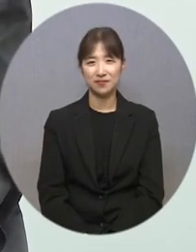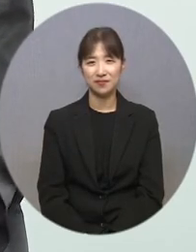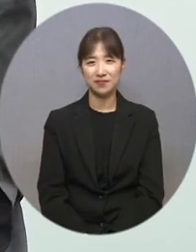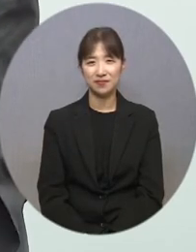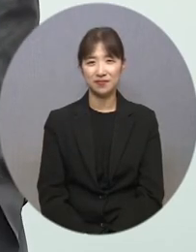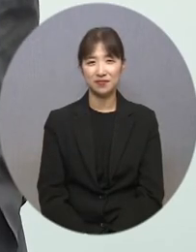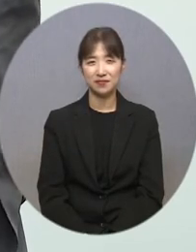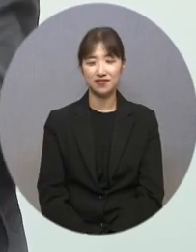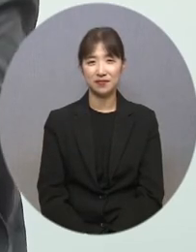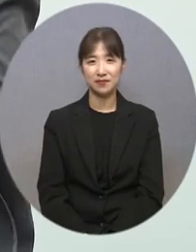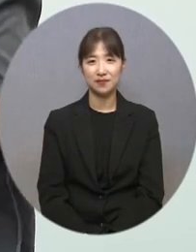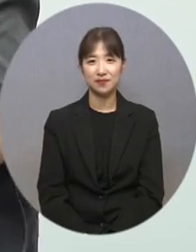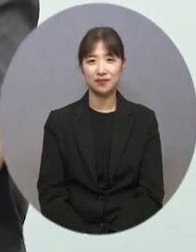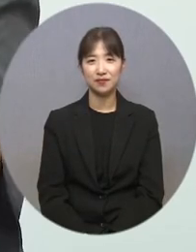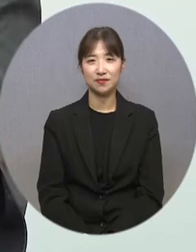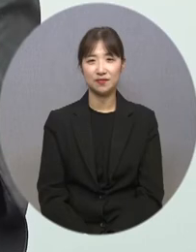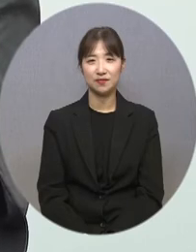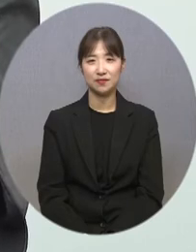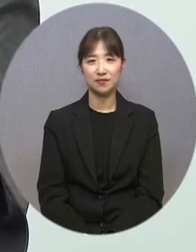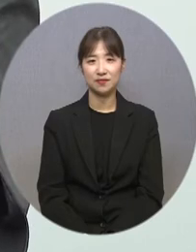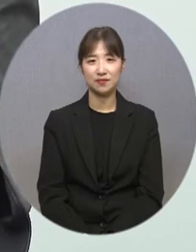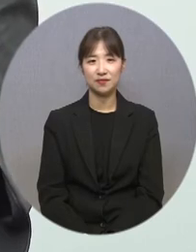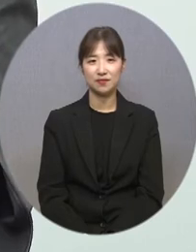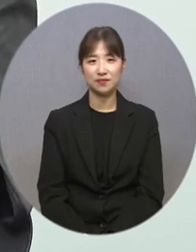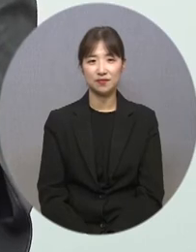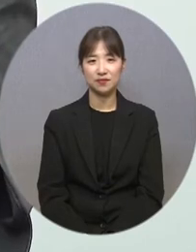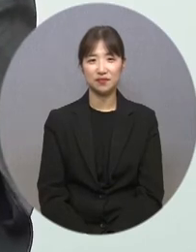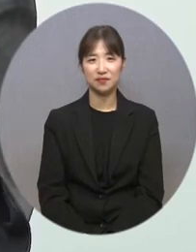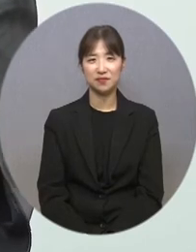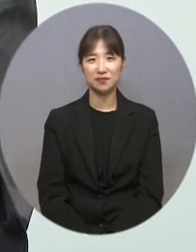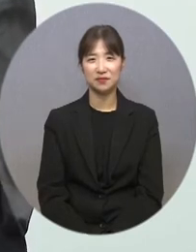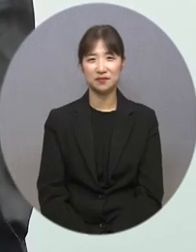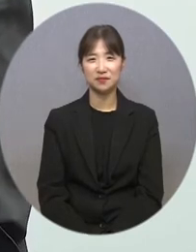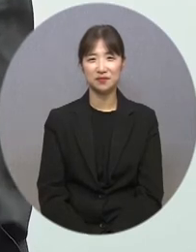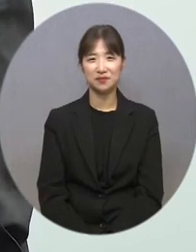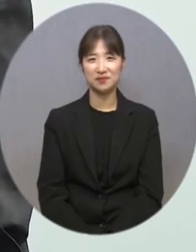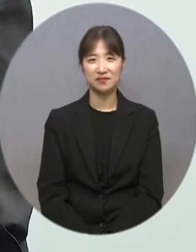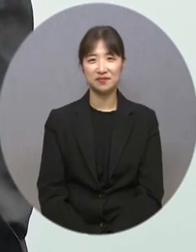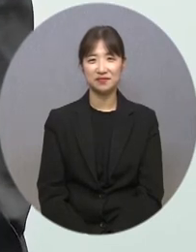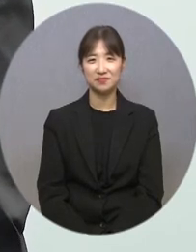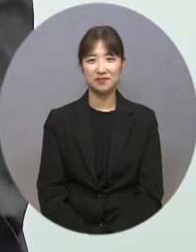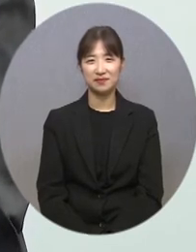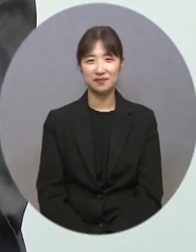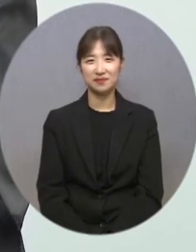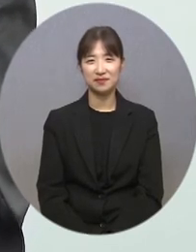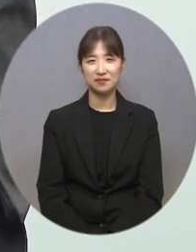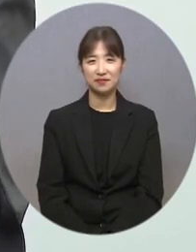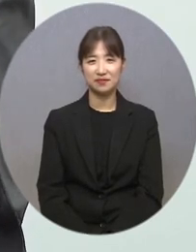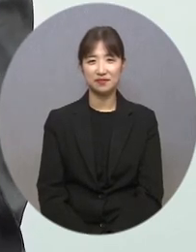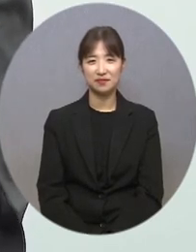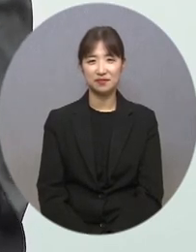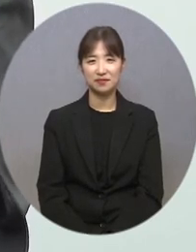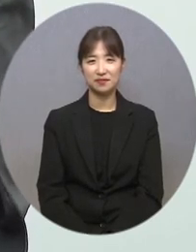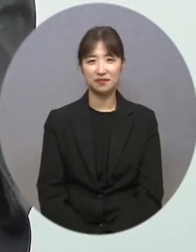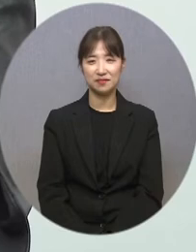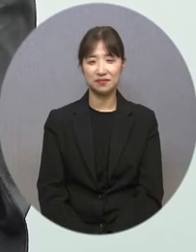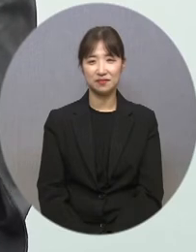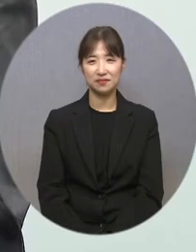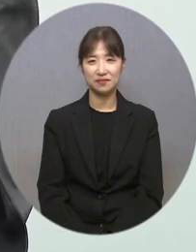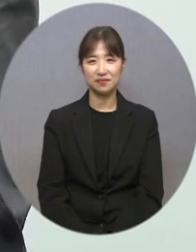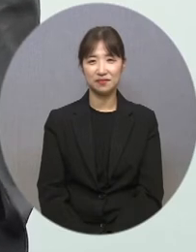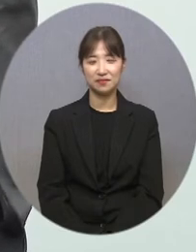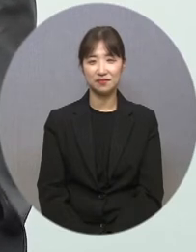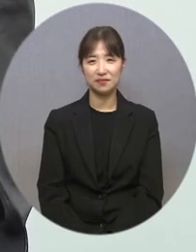그 그래도 저는 끝이 주문에 한해 이렇지 으 네 네 네 저로서도 꾸지